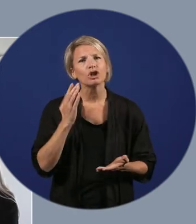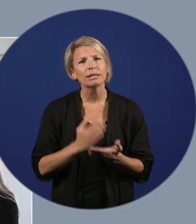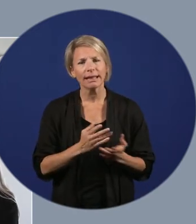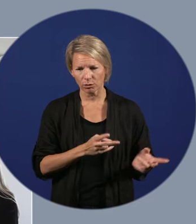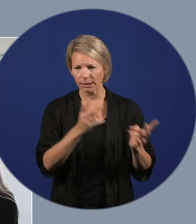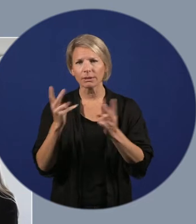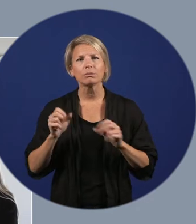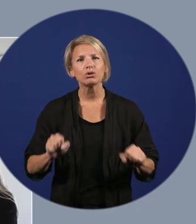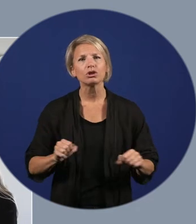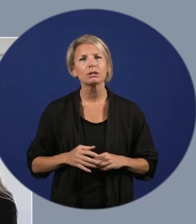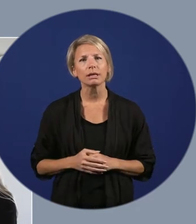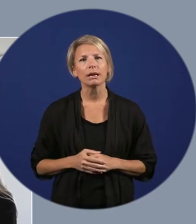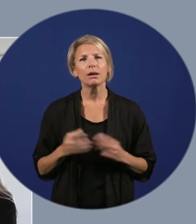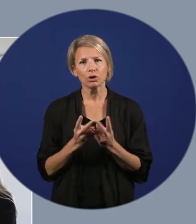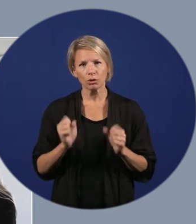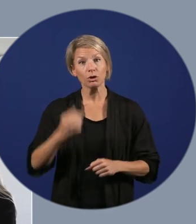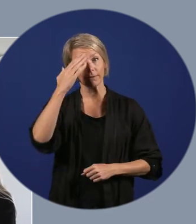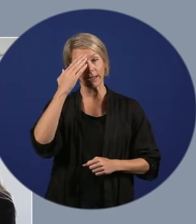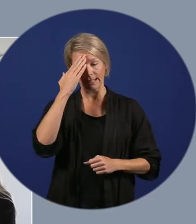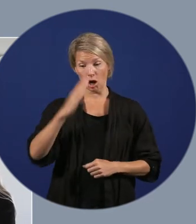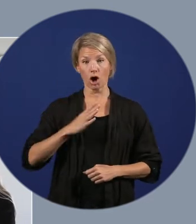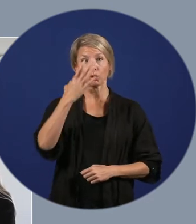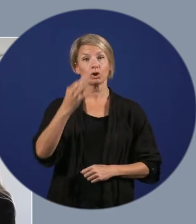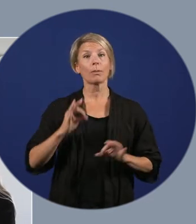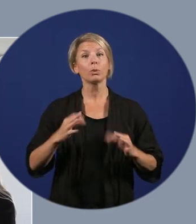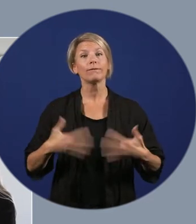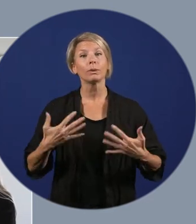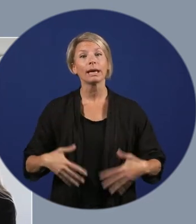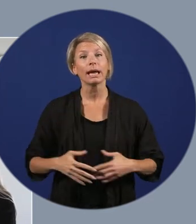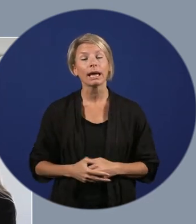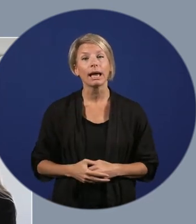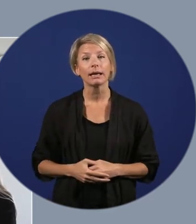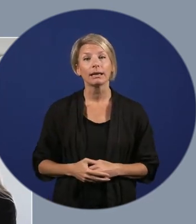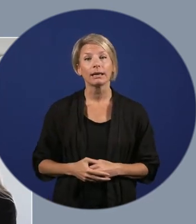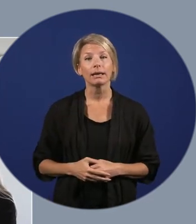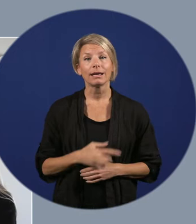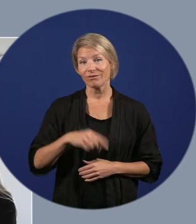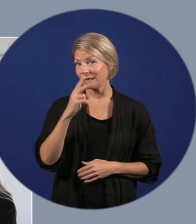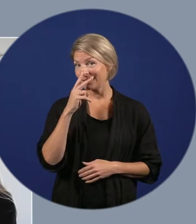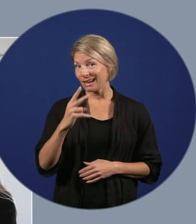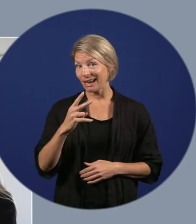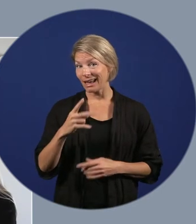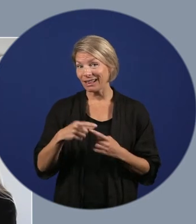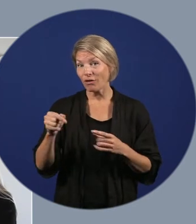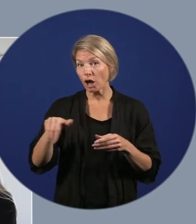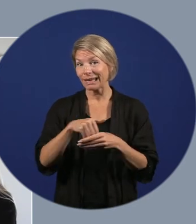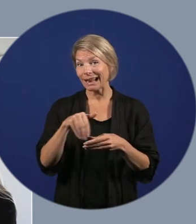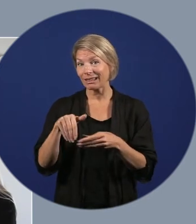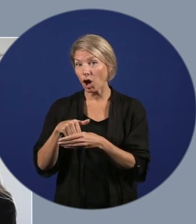Och då gäller det ju verkligen att man vet hur det går till. För vad jag har förstått så ser vi ju att valdeltagandet bland unga